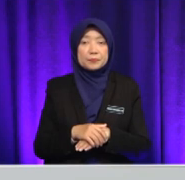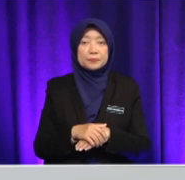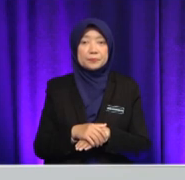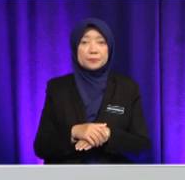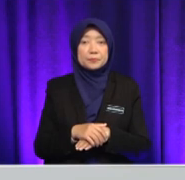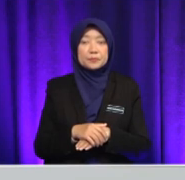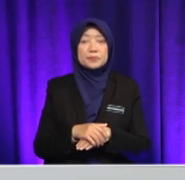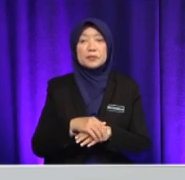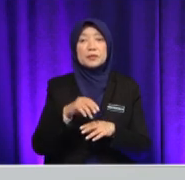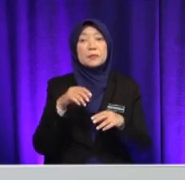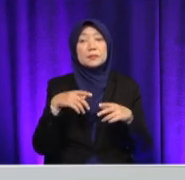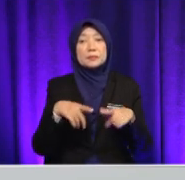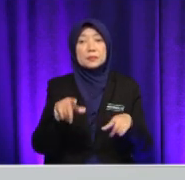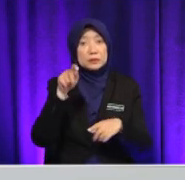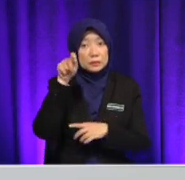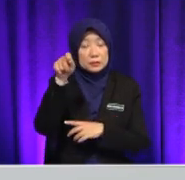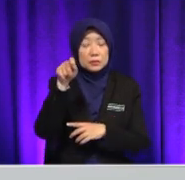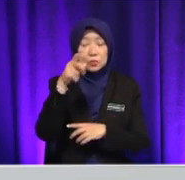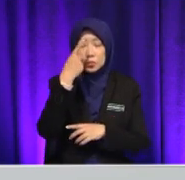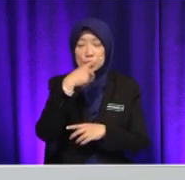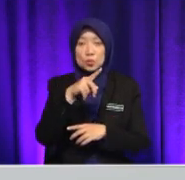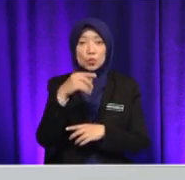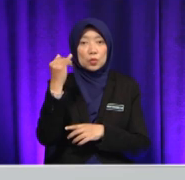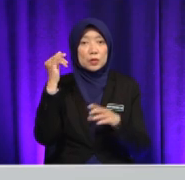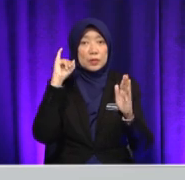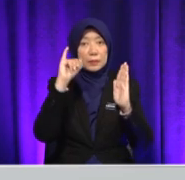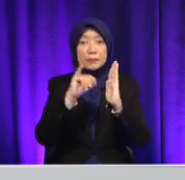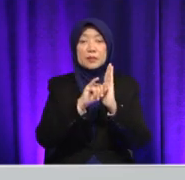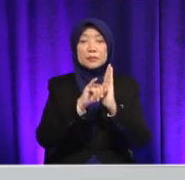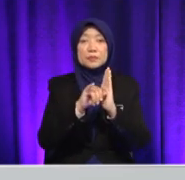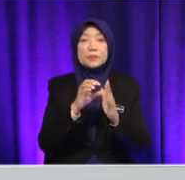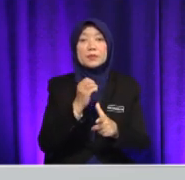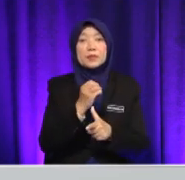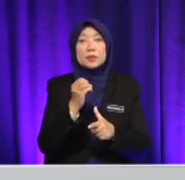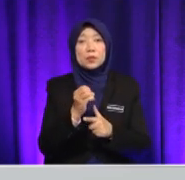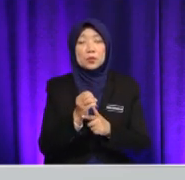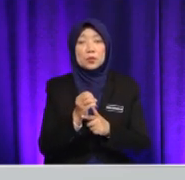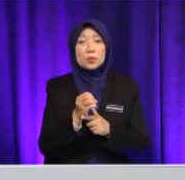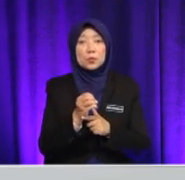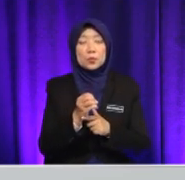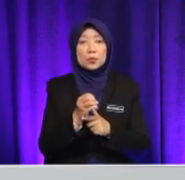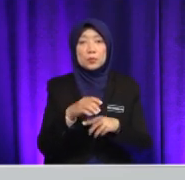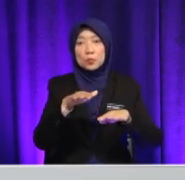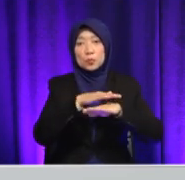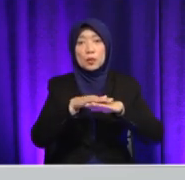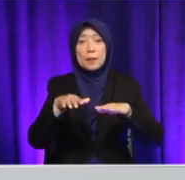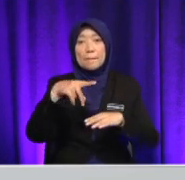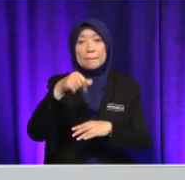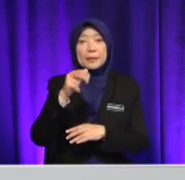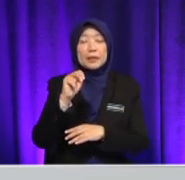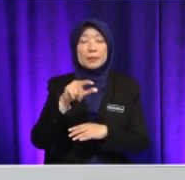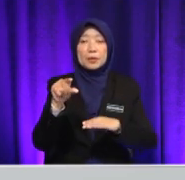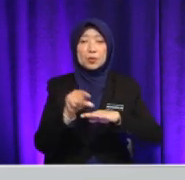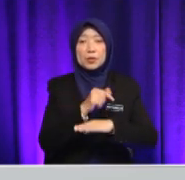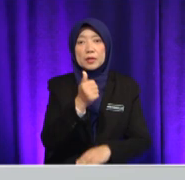maksudkan dengan Melaka image dan dengan ataupun hurufan pada permukaan pena dengan menggunakan